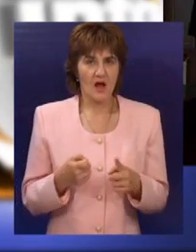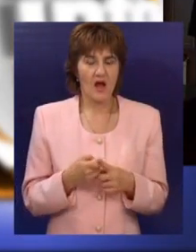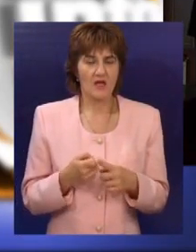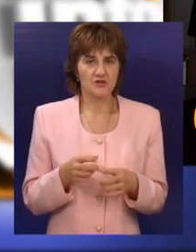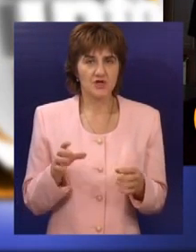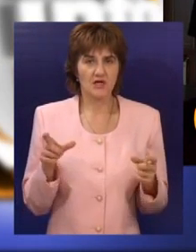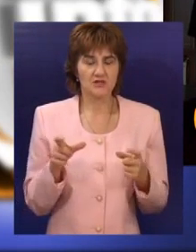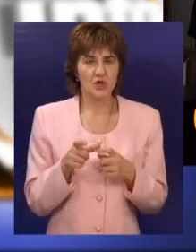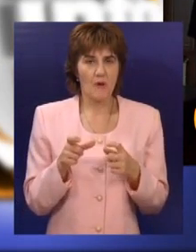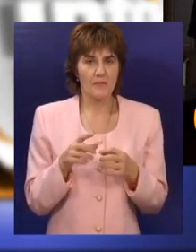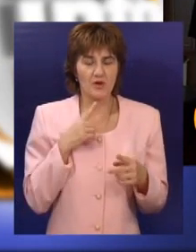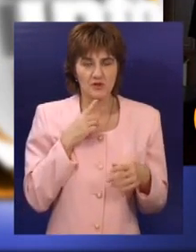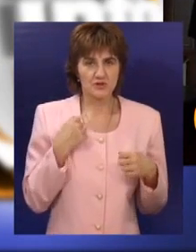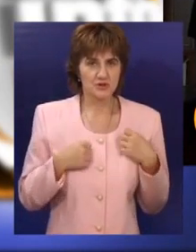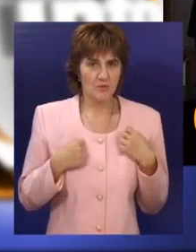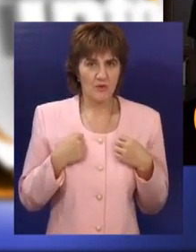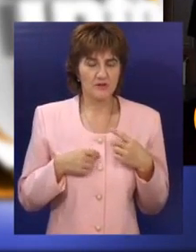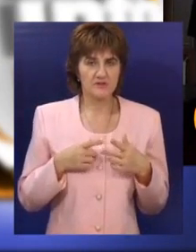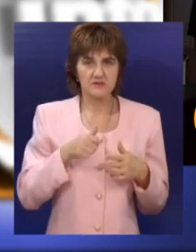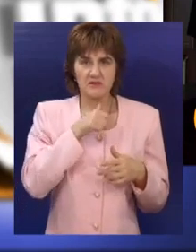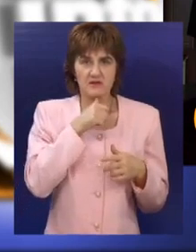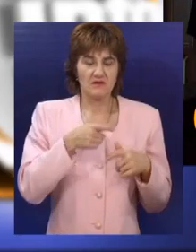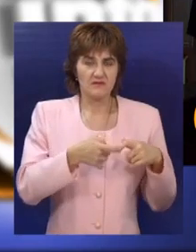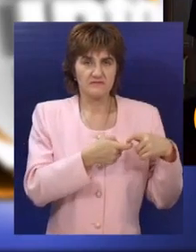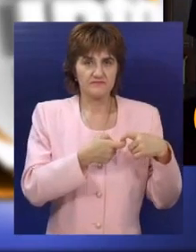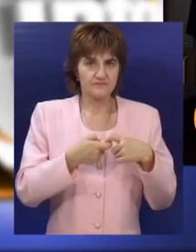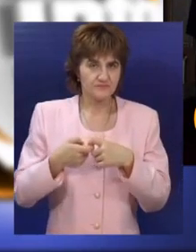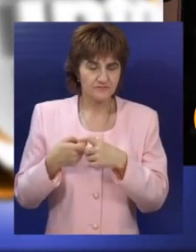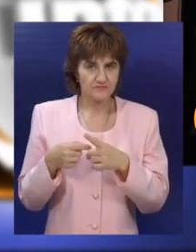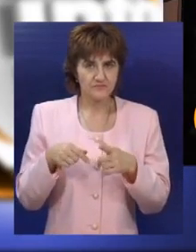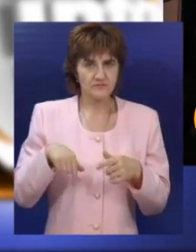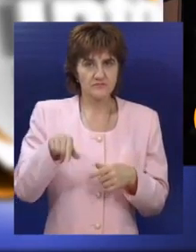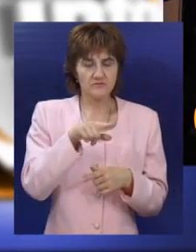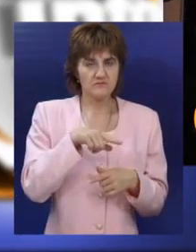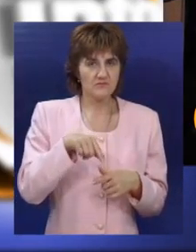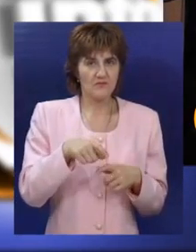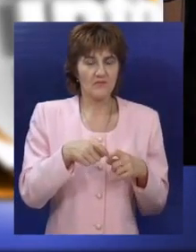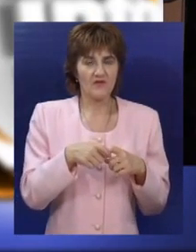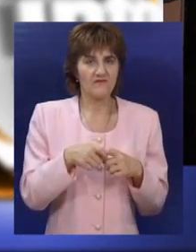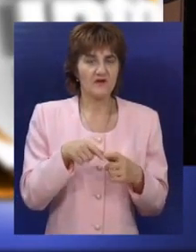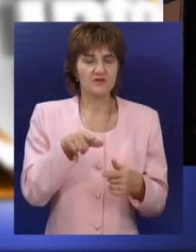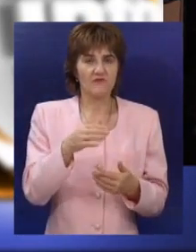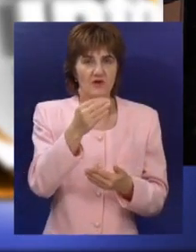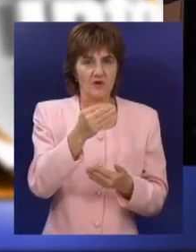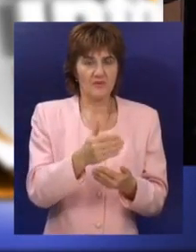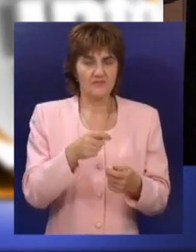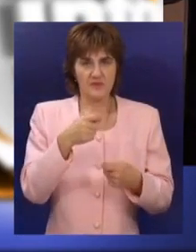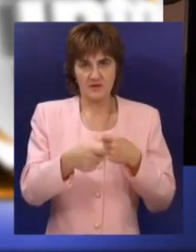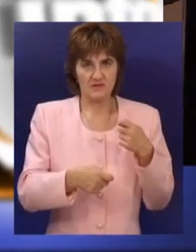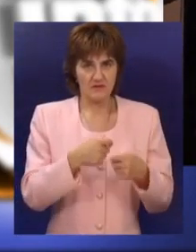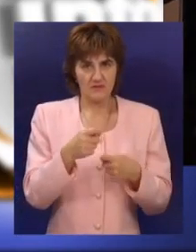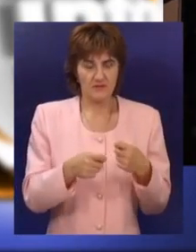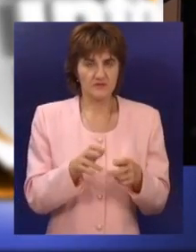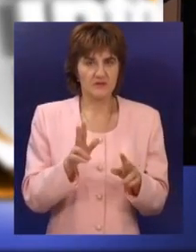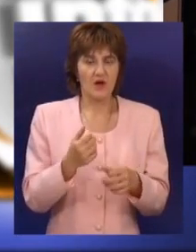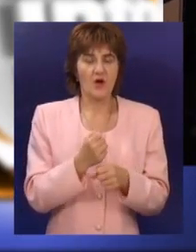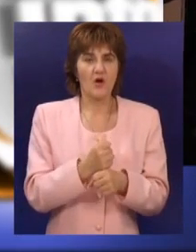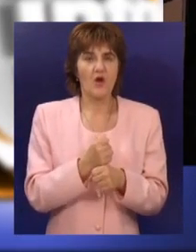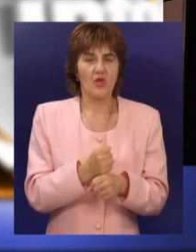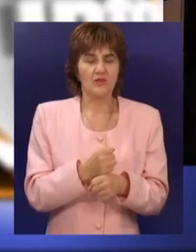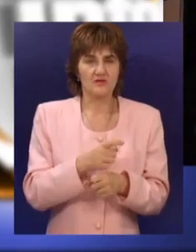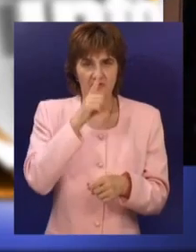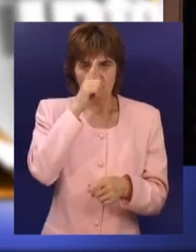Kanjiža, Sombor i Subotica pridružuju se poslovnom sektoru i organizacijama civilnog društva u okviru USAID-ovog projekta inicijative